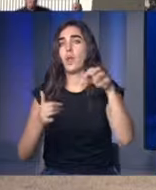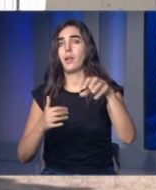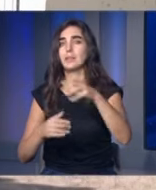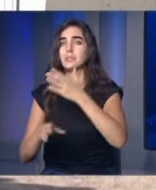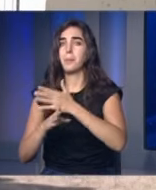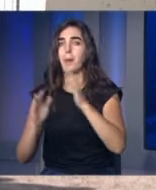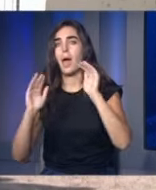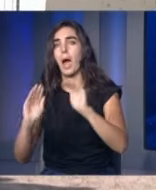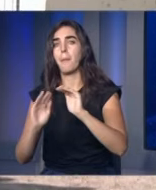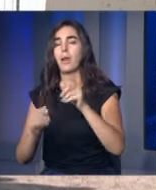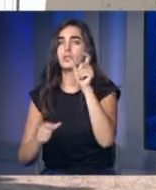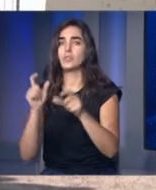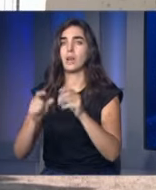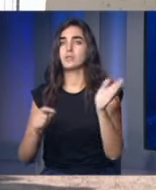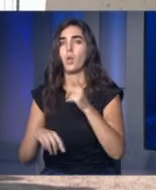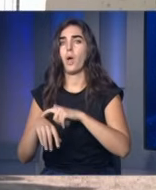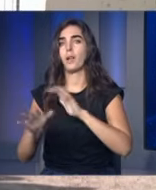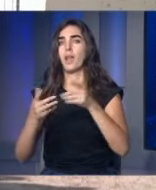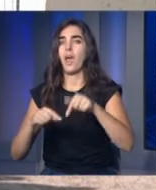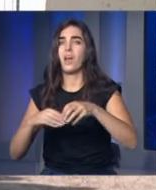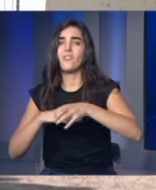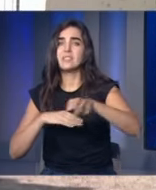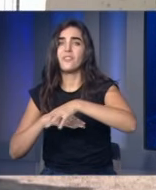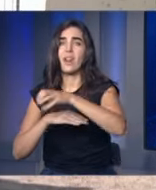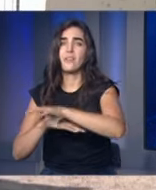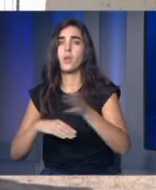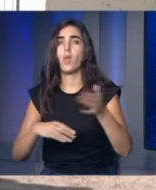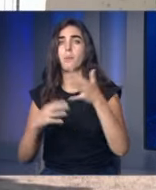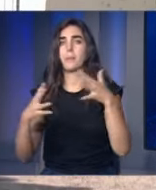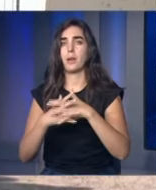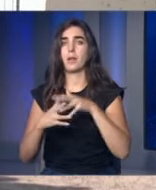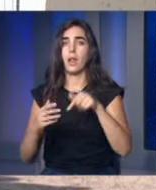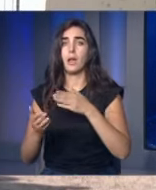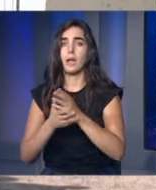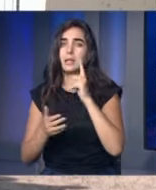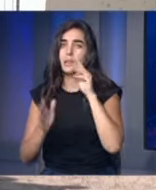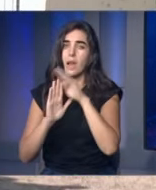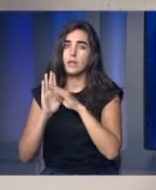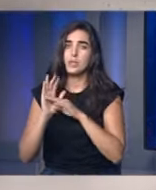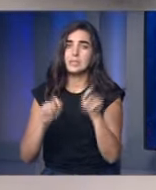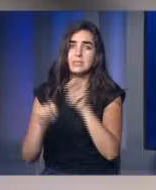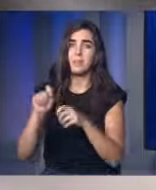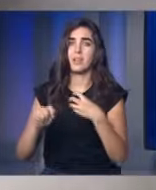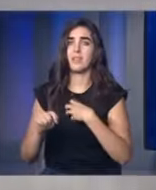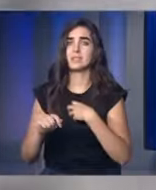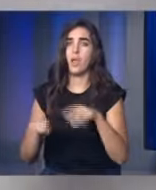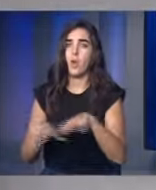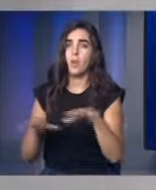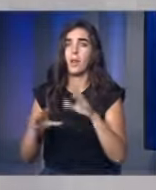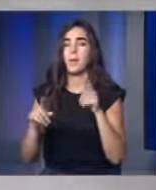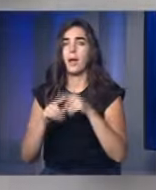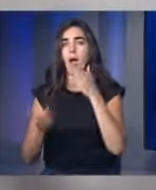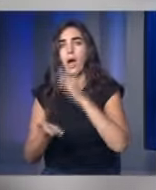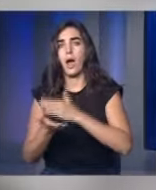في مجد الشمس، يجب حماية المدنيين في كل الأوقات، نحض الأفرقاء على ممارسة أقصى درجات ضبط